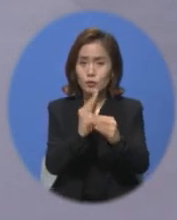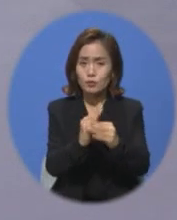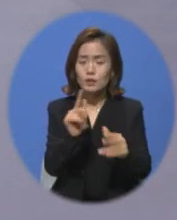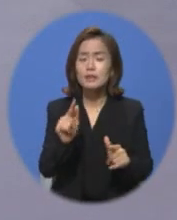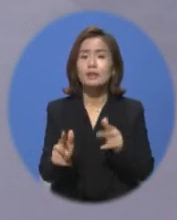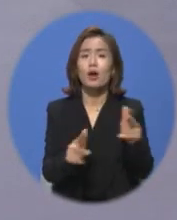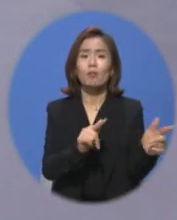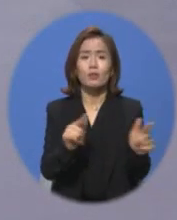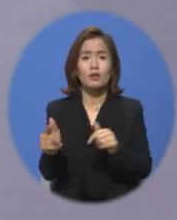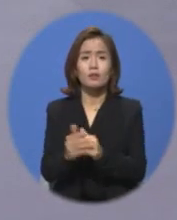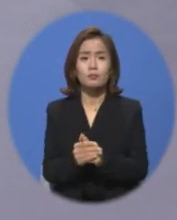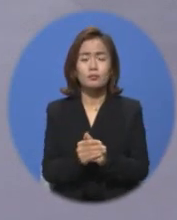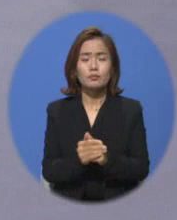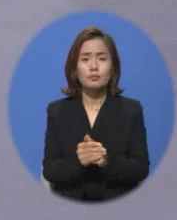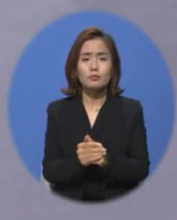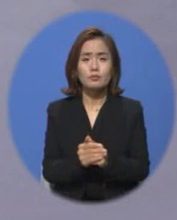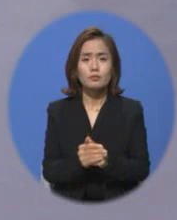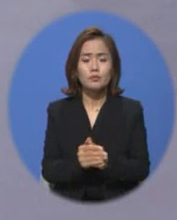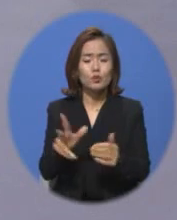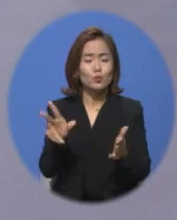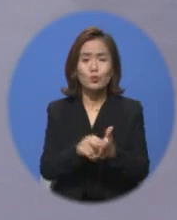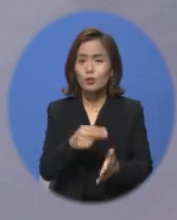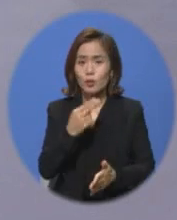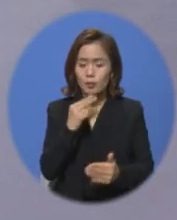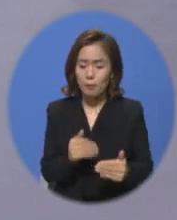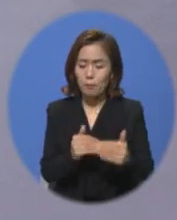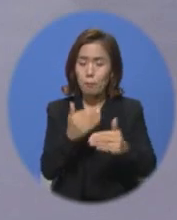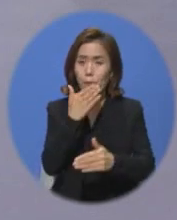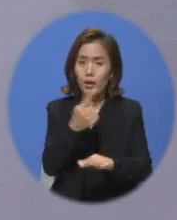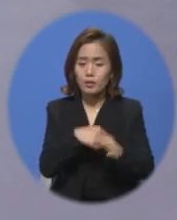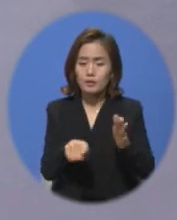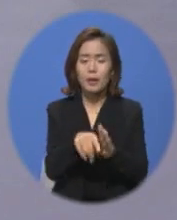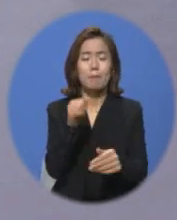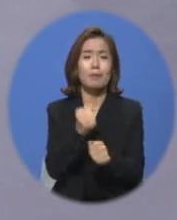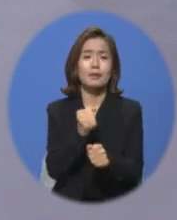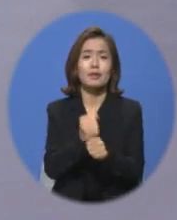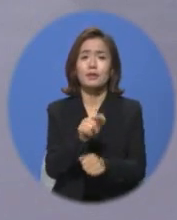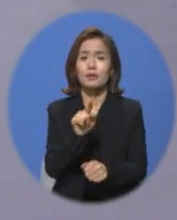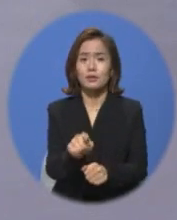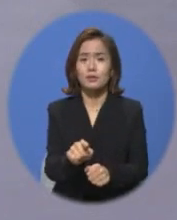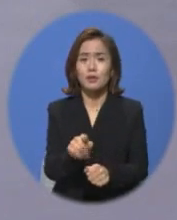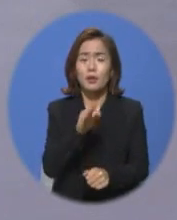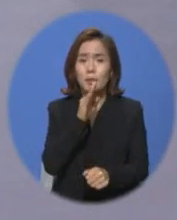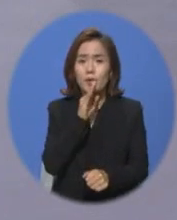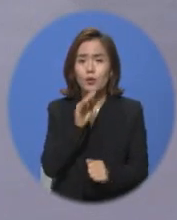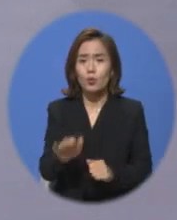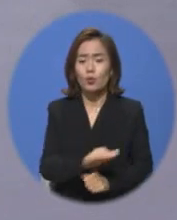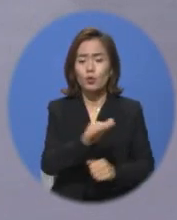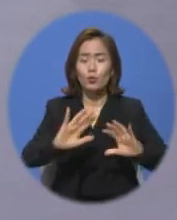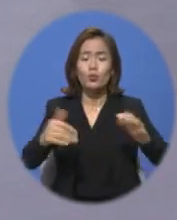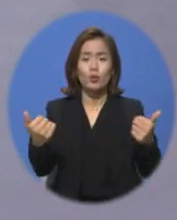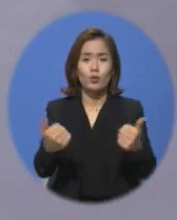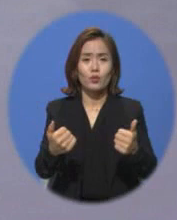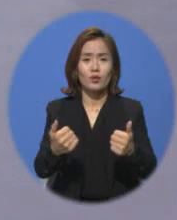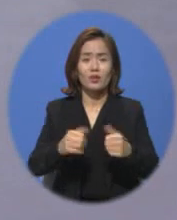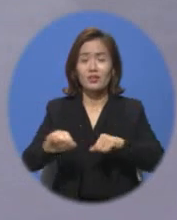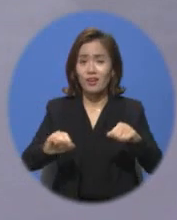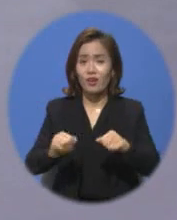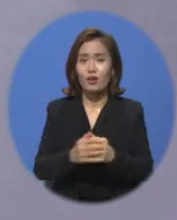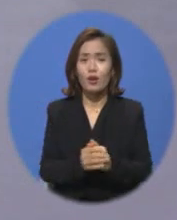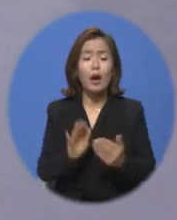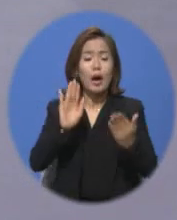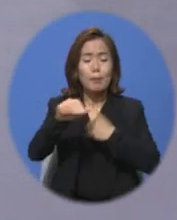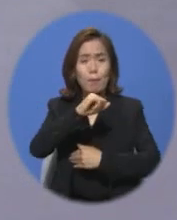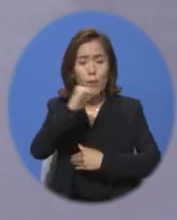되고있습니다. 이러한사업들이차질없이진행되도록하는것은 현국회의원과차기국회의원의의무이며